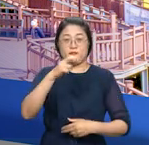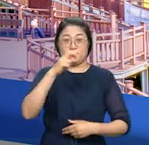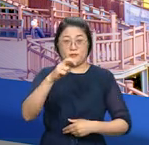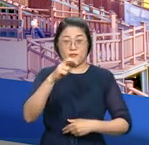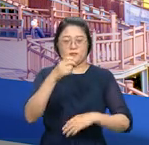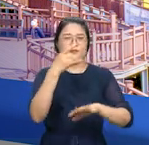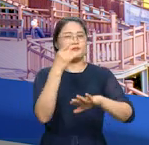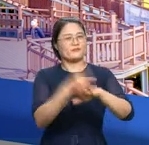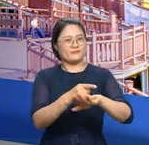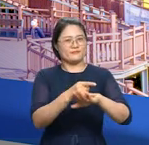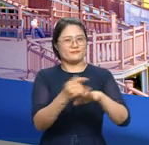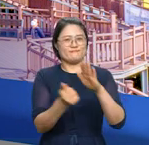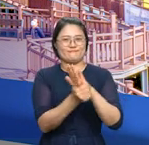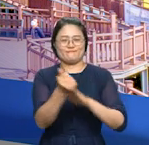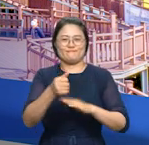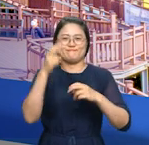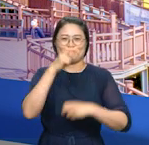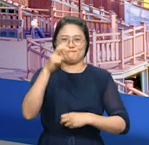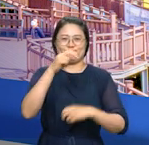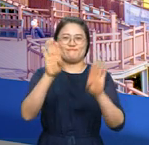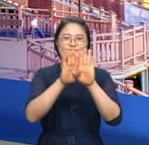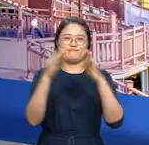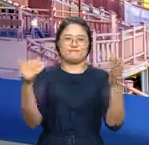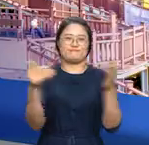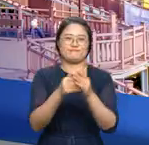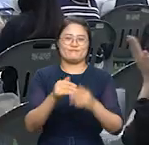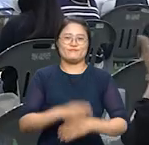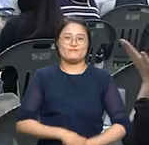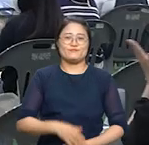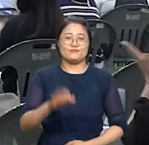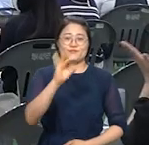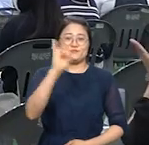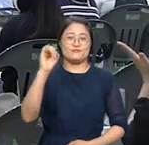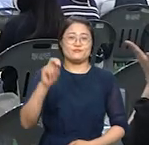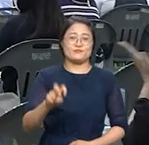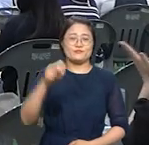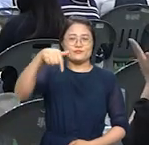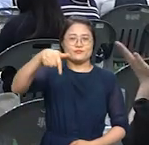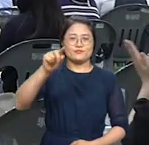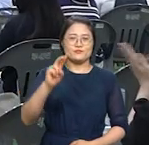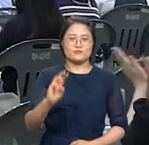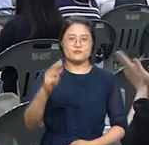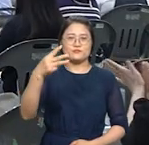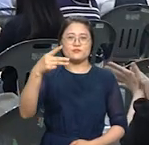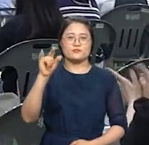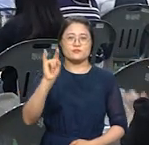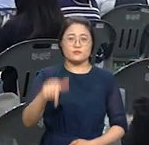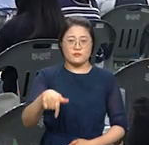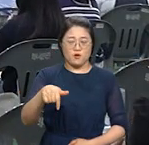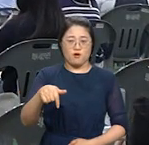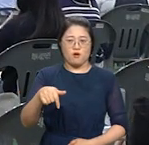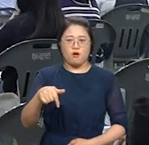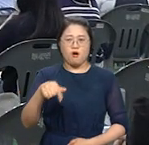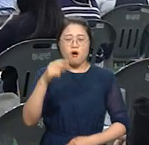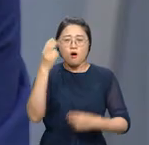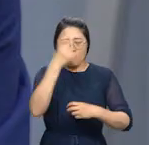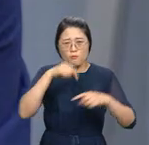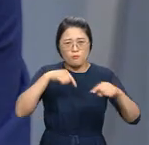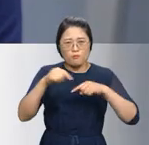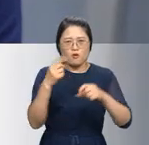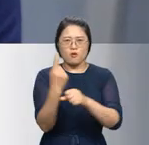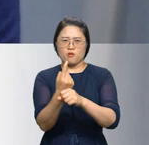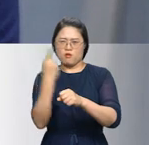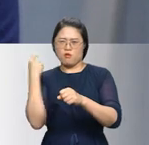의왕 희망을 노래하다를 개최했다는 소식입니다. 임경택 예술총감독은 작년부터 이어지고